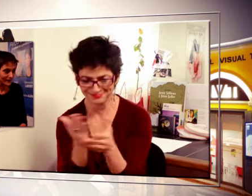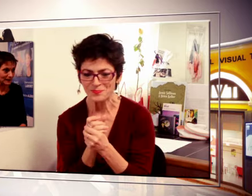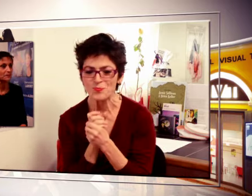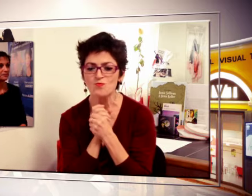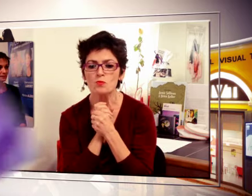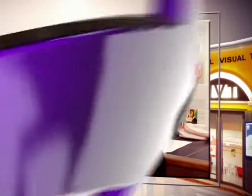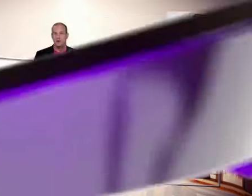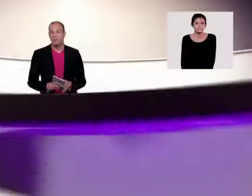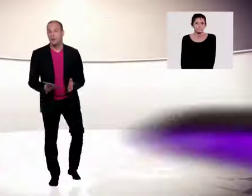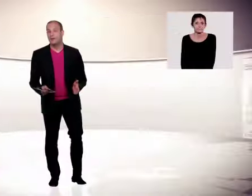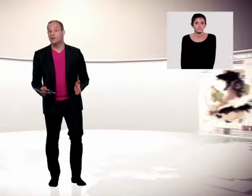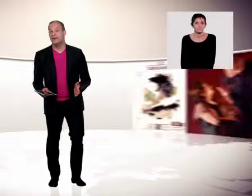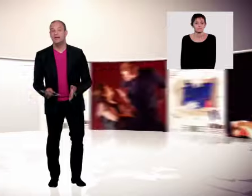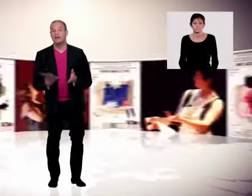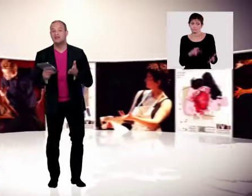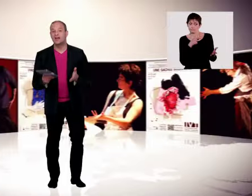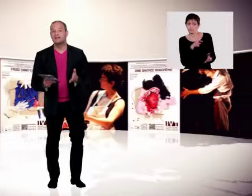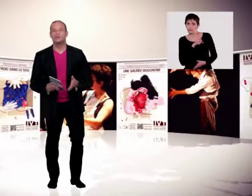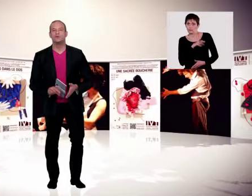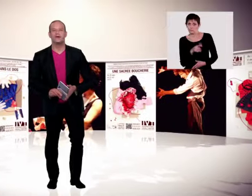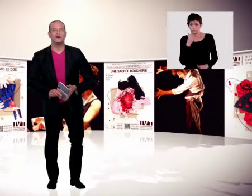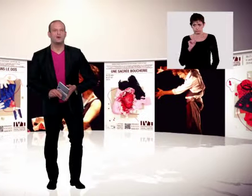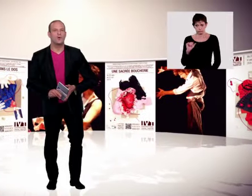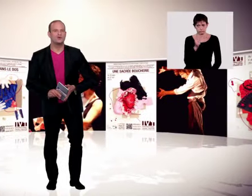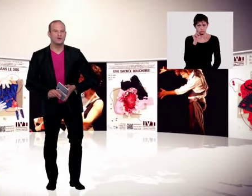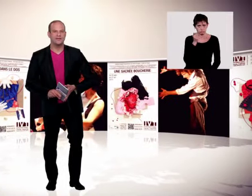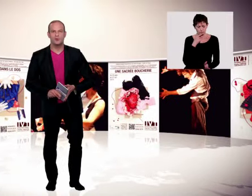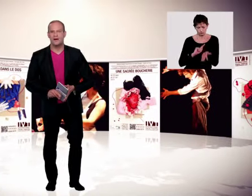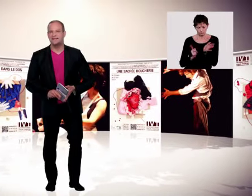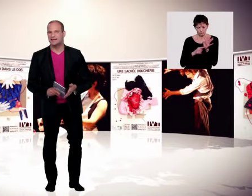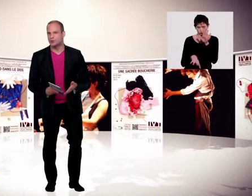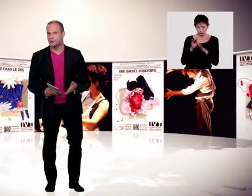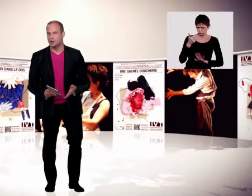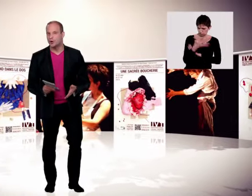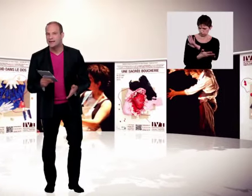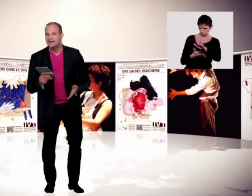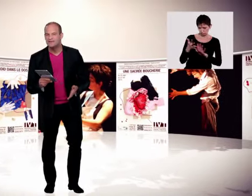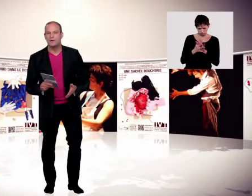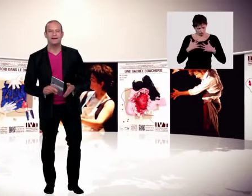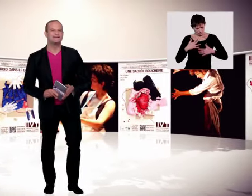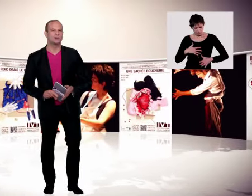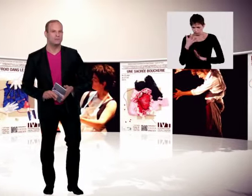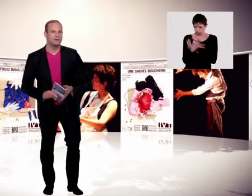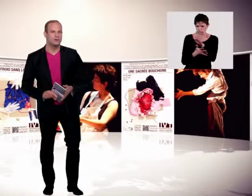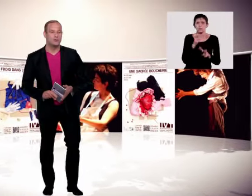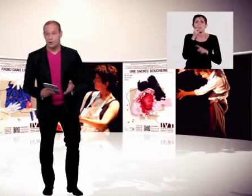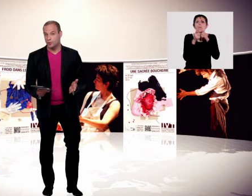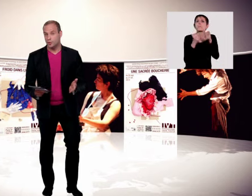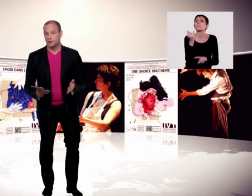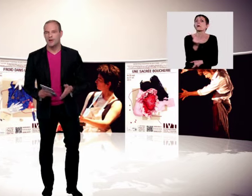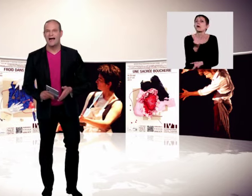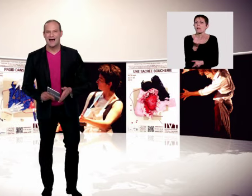paradoxal. Pour Emmanuel, chaque sourd devrait avoir le droit de choisir de parler cette langue du corps, qui verbalise sans les mots.